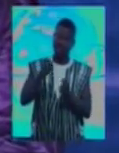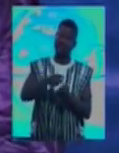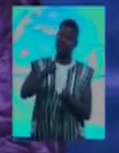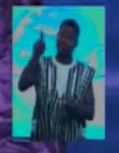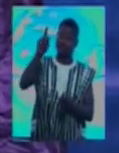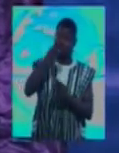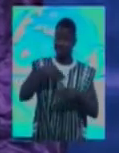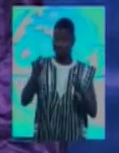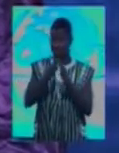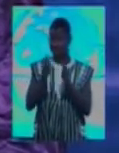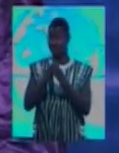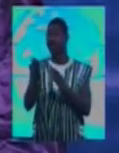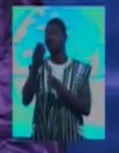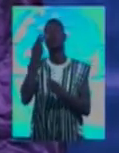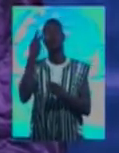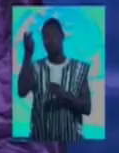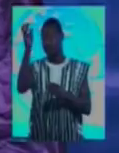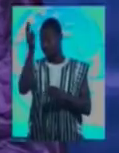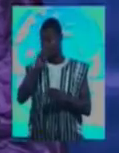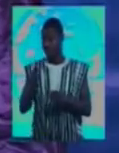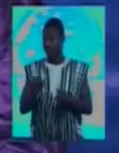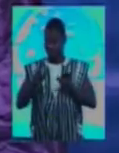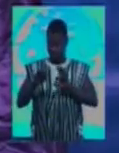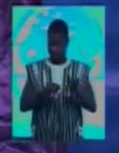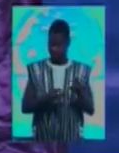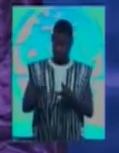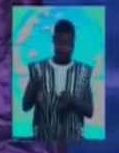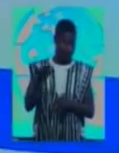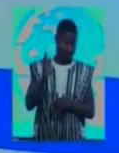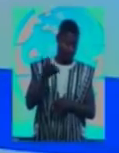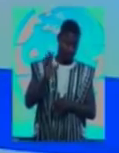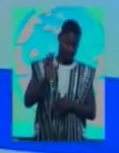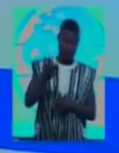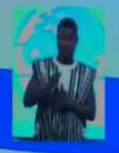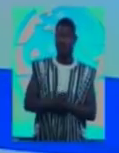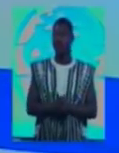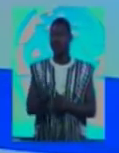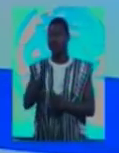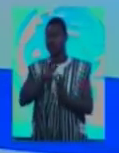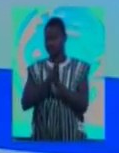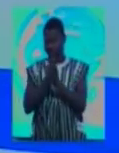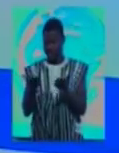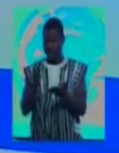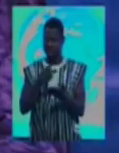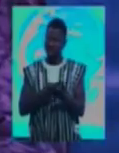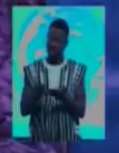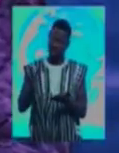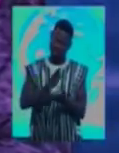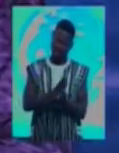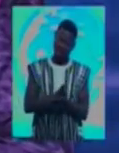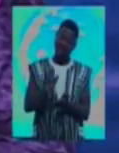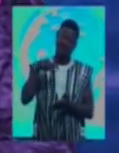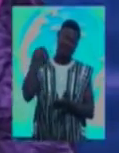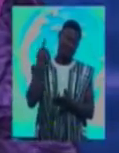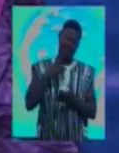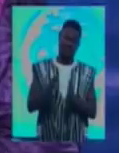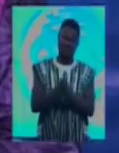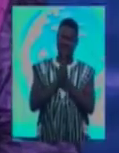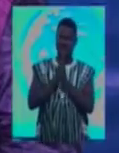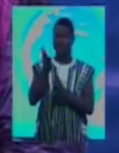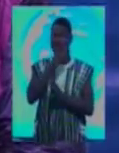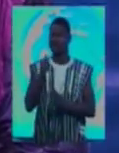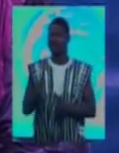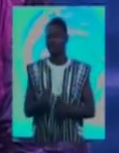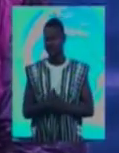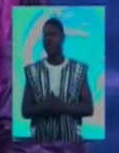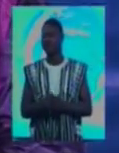connexion Internet, c'est pas évident. Donc, le livre papier lui-même, il est encore demandé, il est encore objet